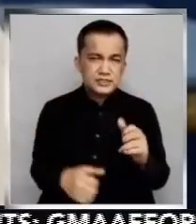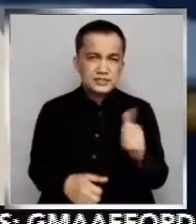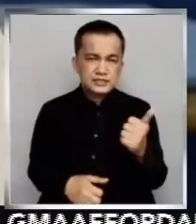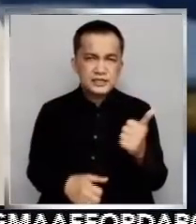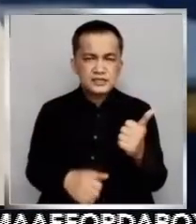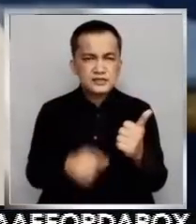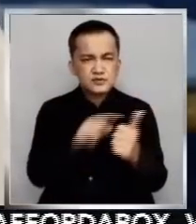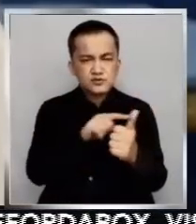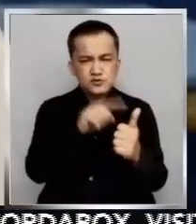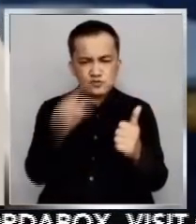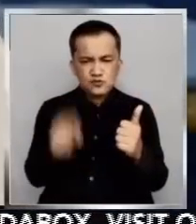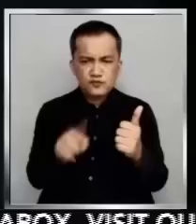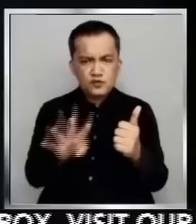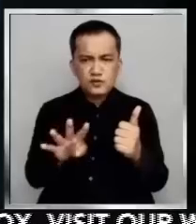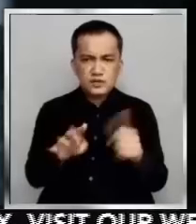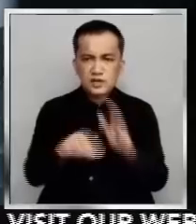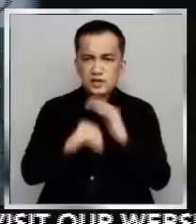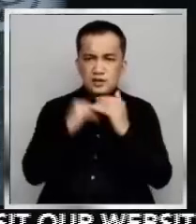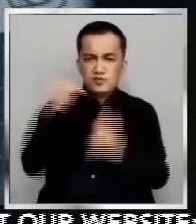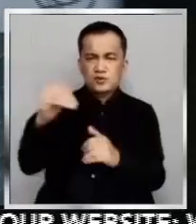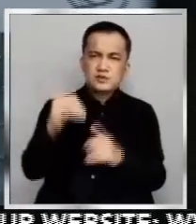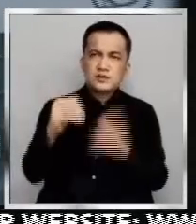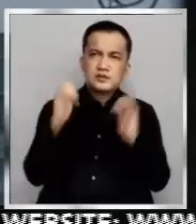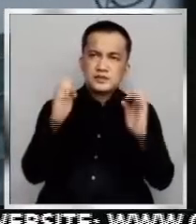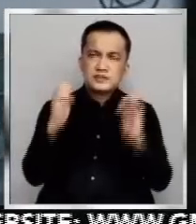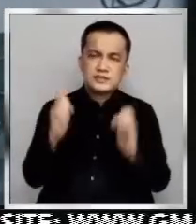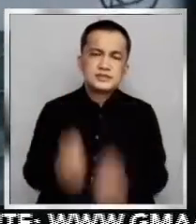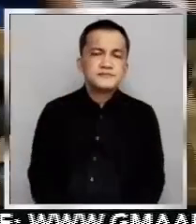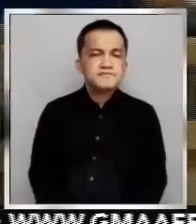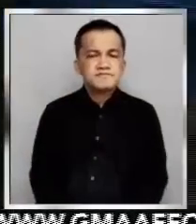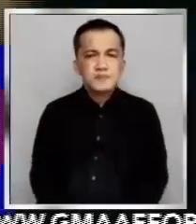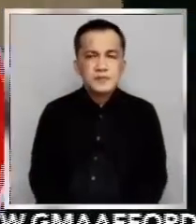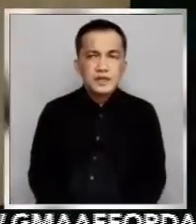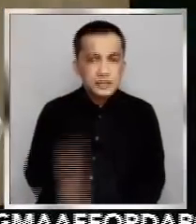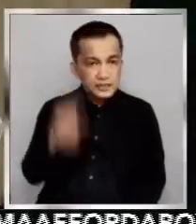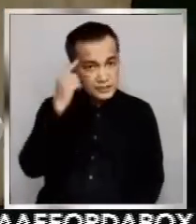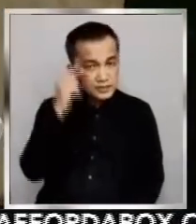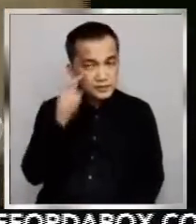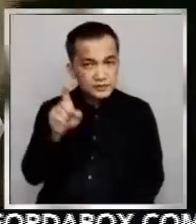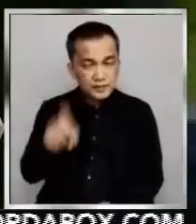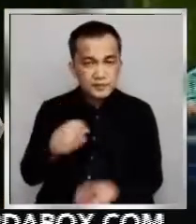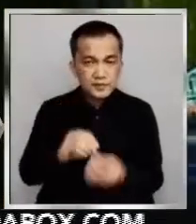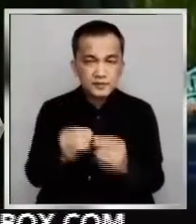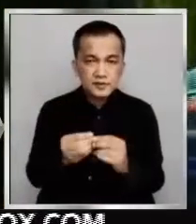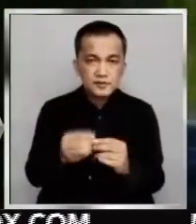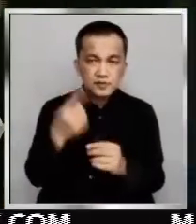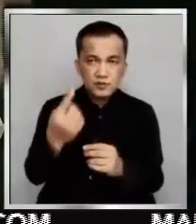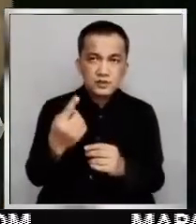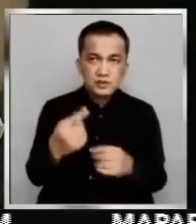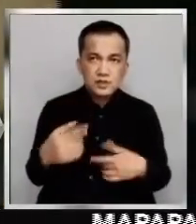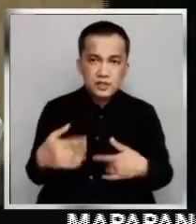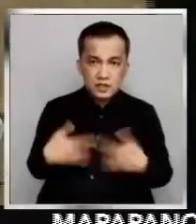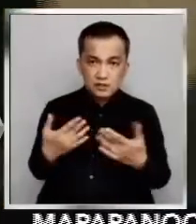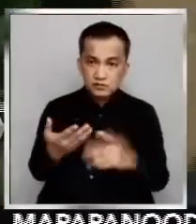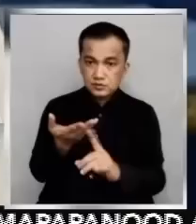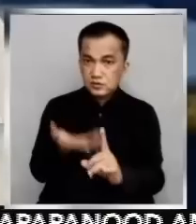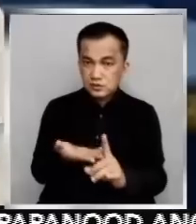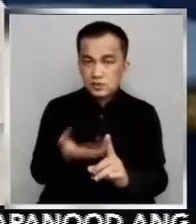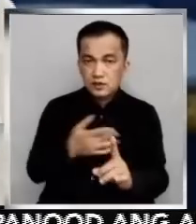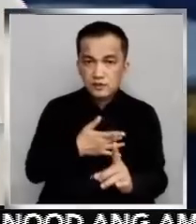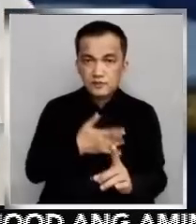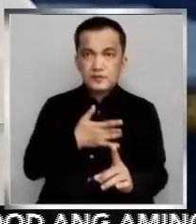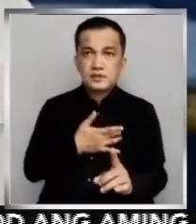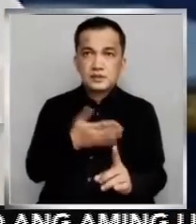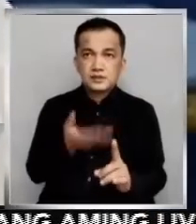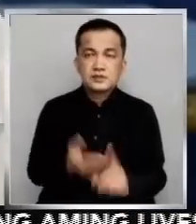mo na nilang mag-workout sa ganung oras. I-consider nila dapat number one is kung kumusta sila, kung ano ba yung feeling nila that time. Kung